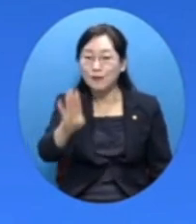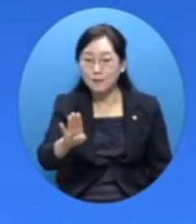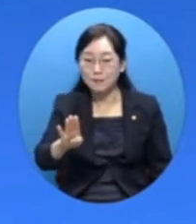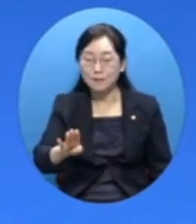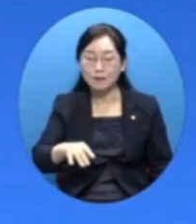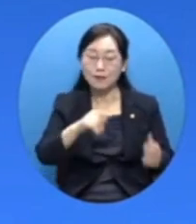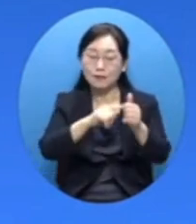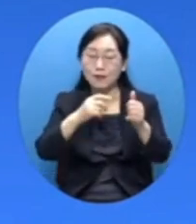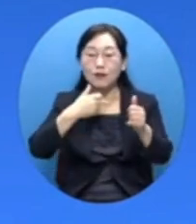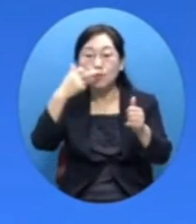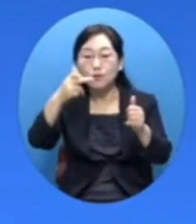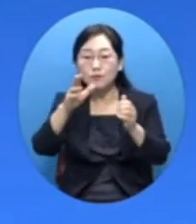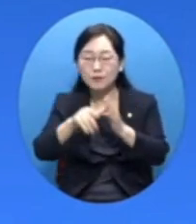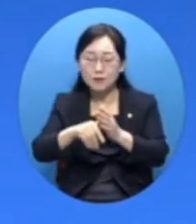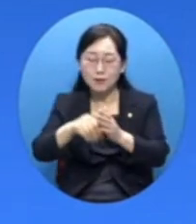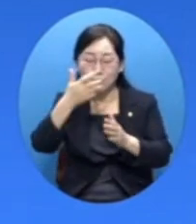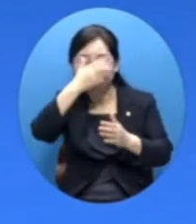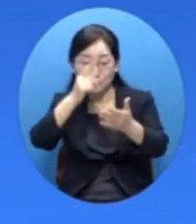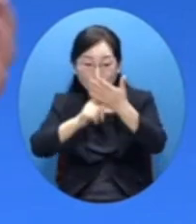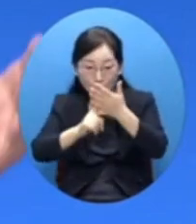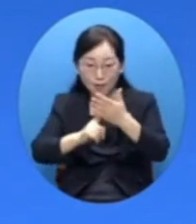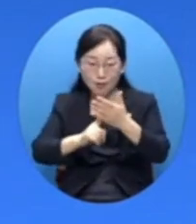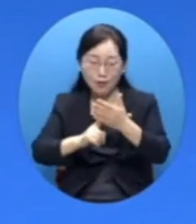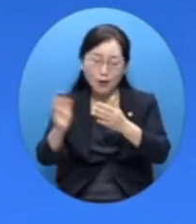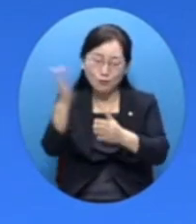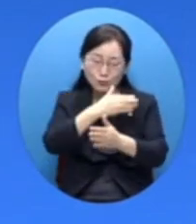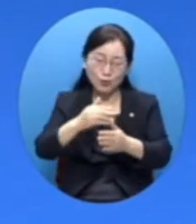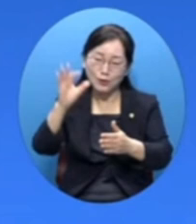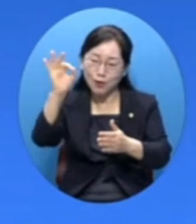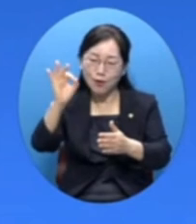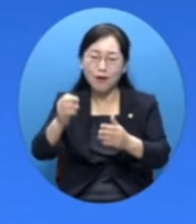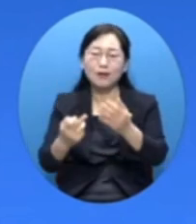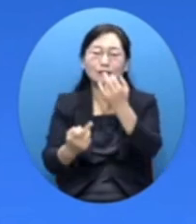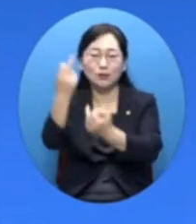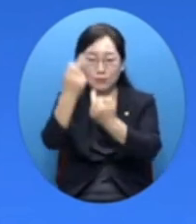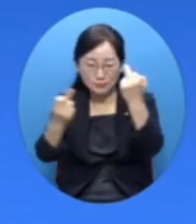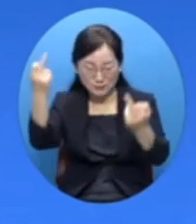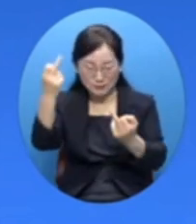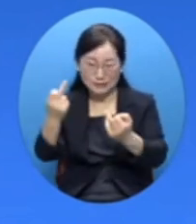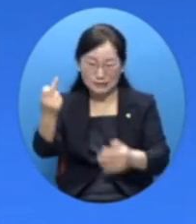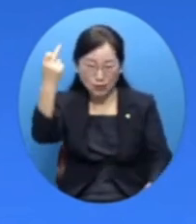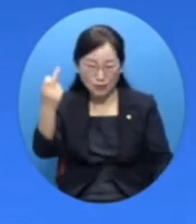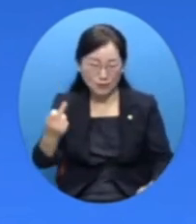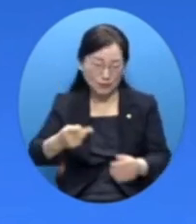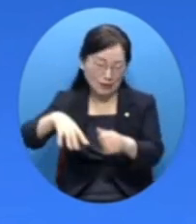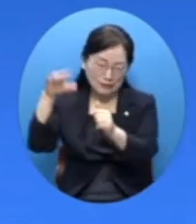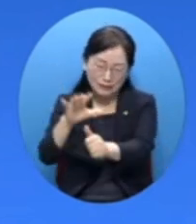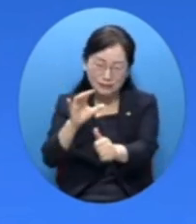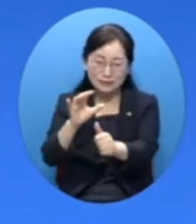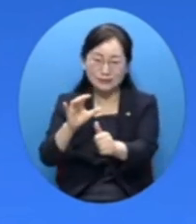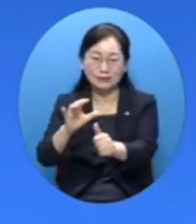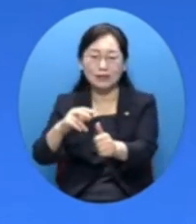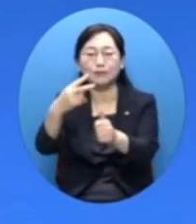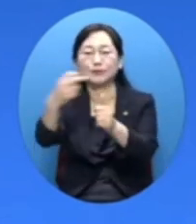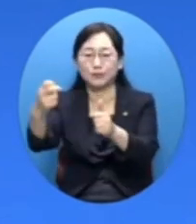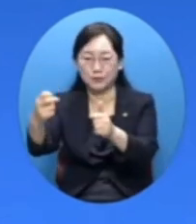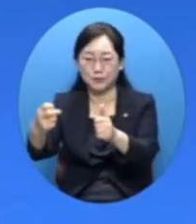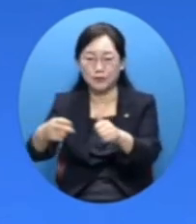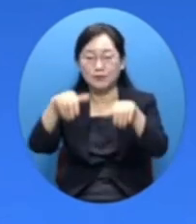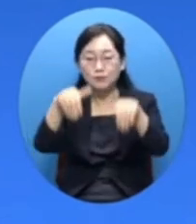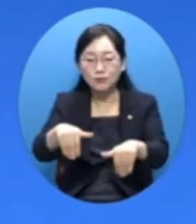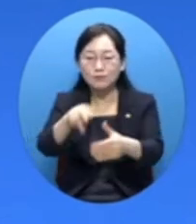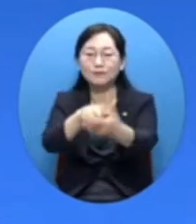수없는 연단을 받았습니다 열명의 형들이 그를 짓밟고 그를 미워해서 노예로